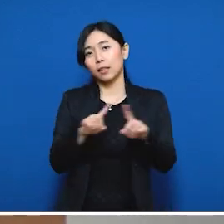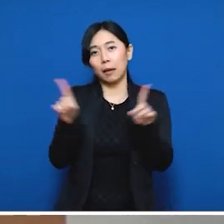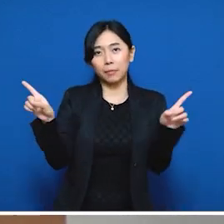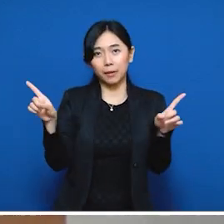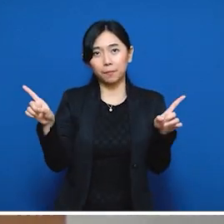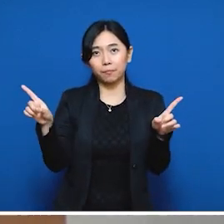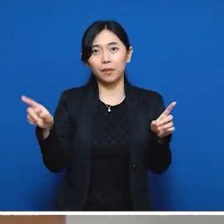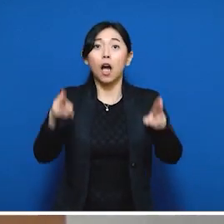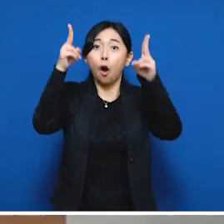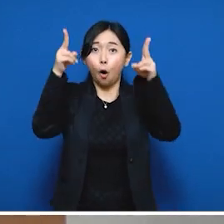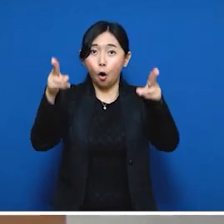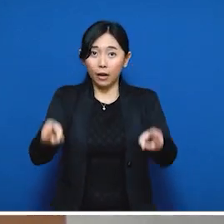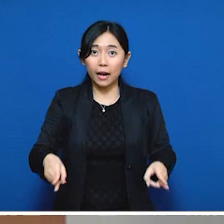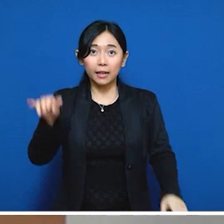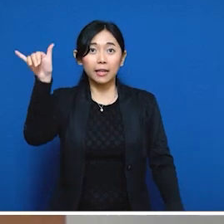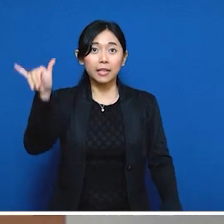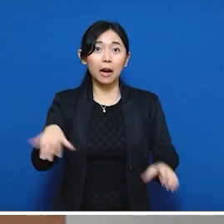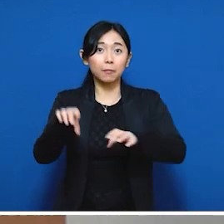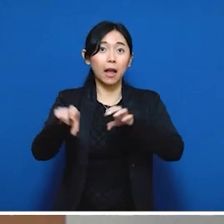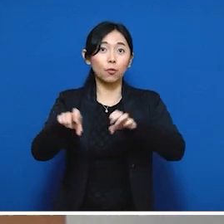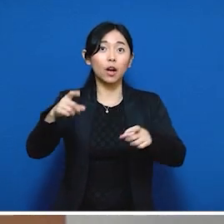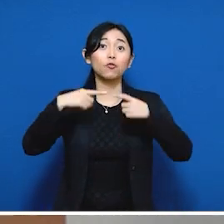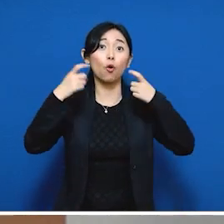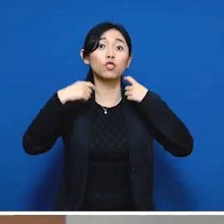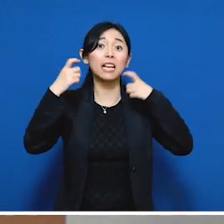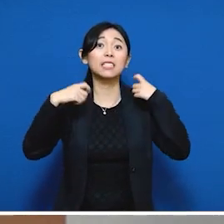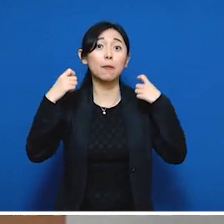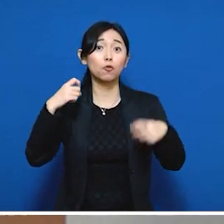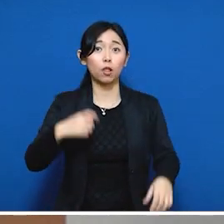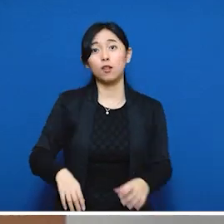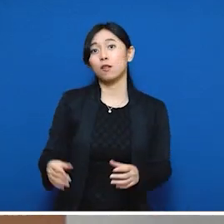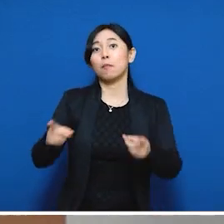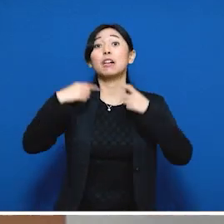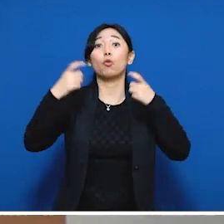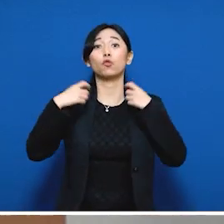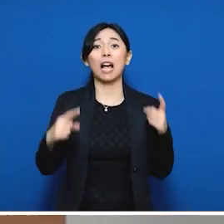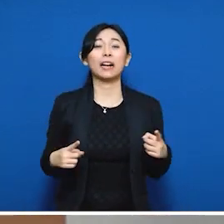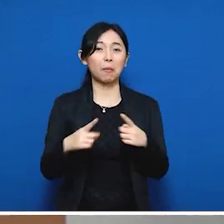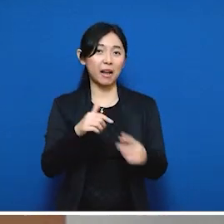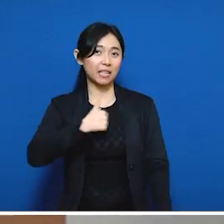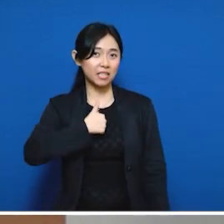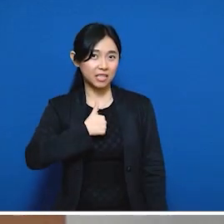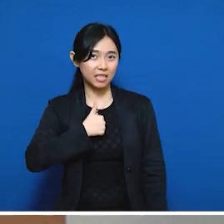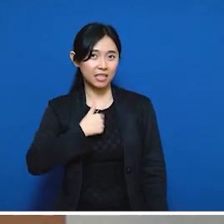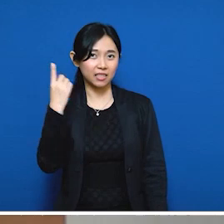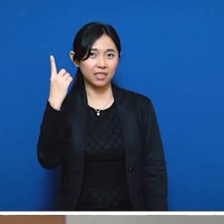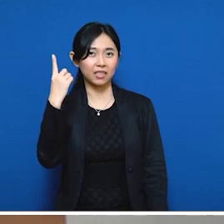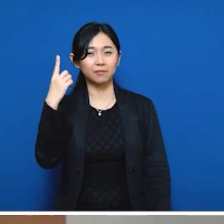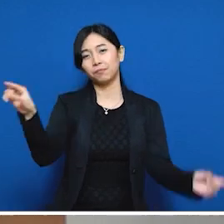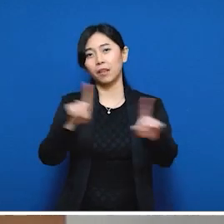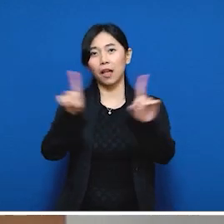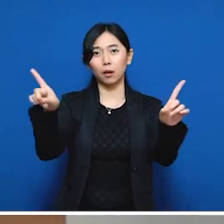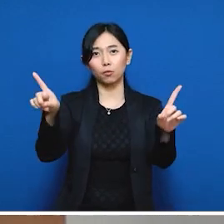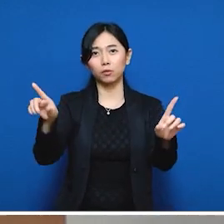Tetapi orang yang melakukan percabulan berdosa terhadap dirinya sendiri.